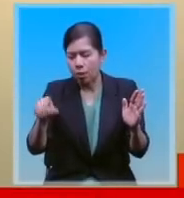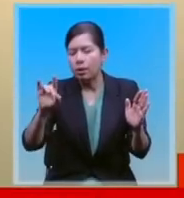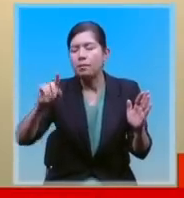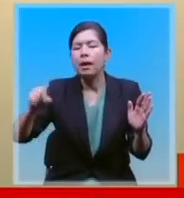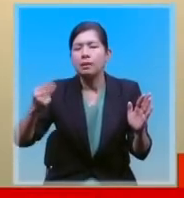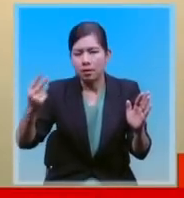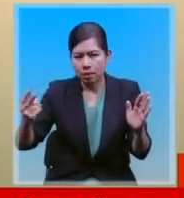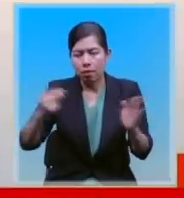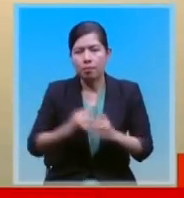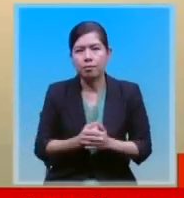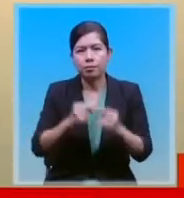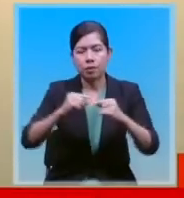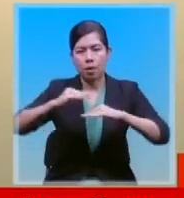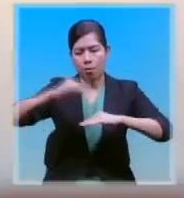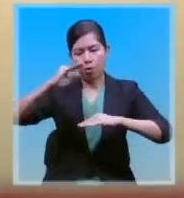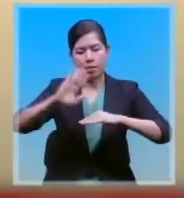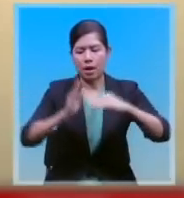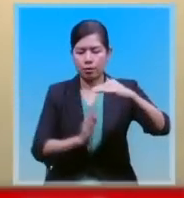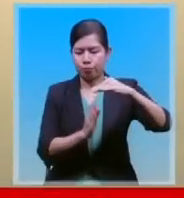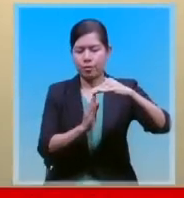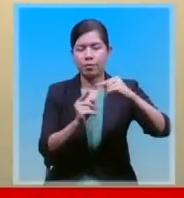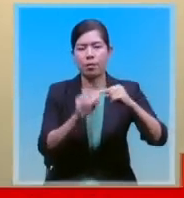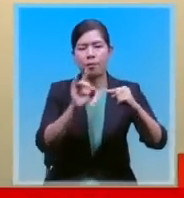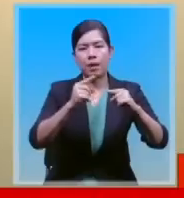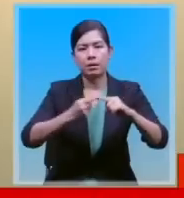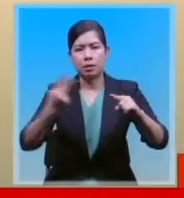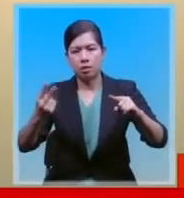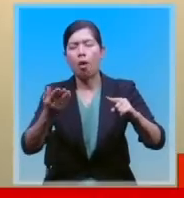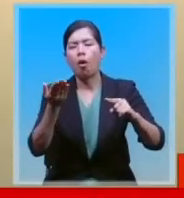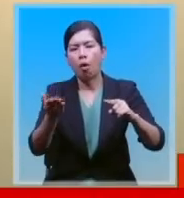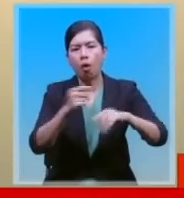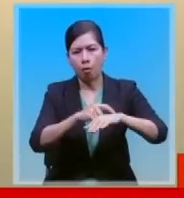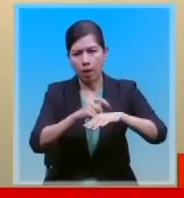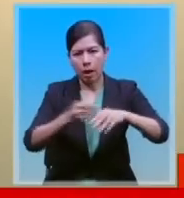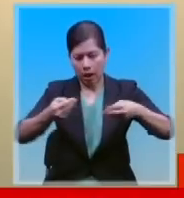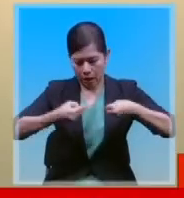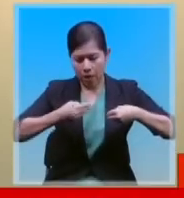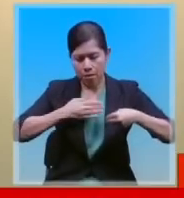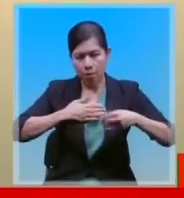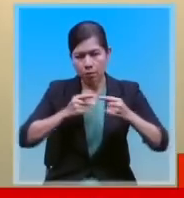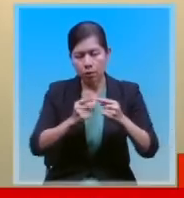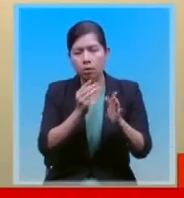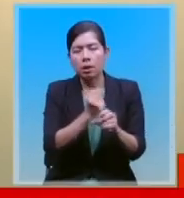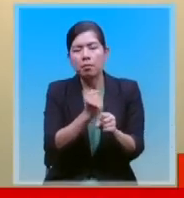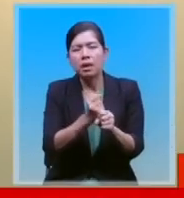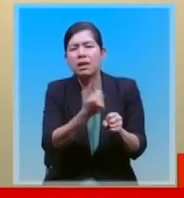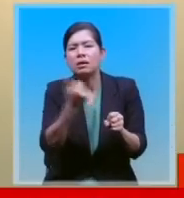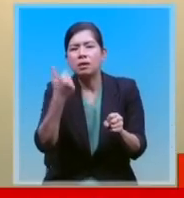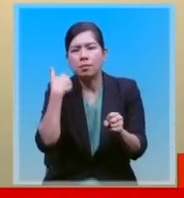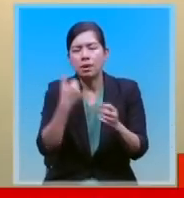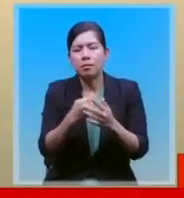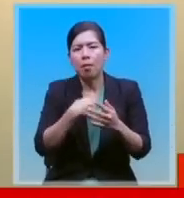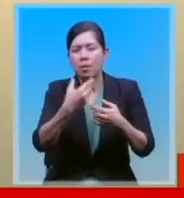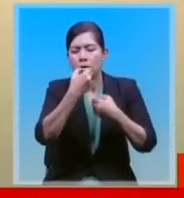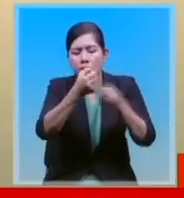8เนี่ยหรอกมันเกินไม่ได้อยู่แล้วไงเข้าใจว่าให้เวลาผมบ้างทีครับผมก็ทำงานอย่างอื่นอยู่ตลอดเวลาเนี่ยนะผมไม่ได้สนใจเรื่องใดเรื่องหนึ่งเฉ